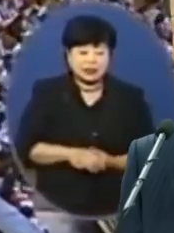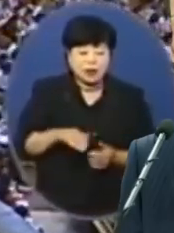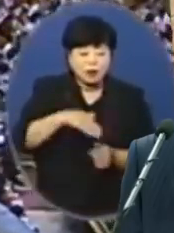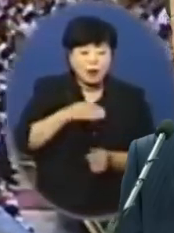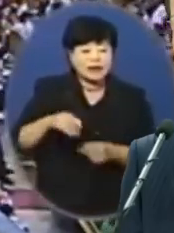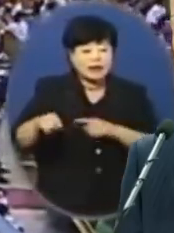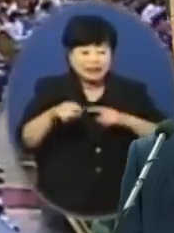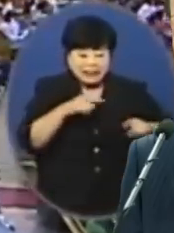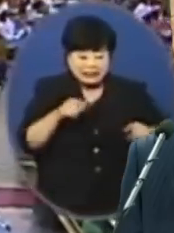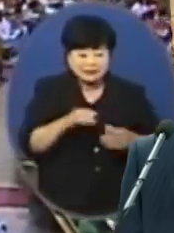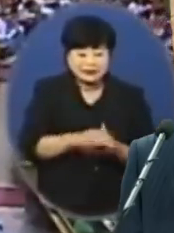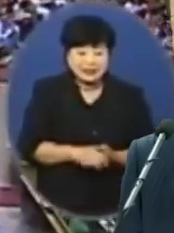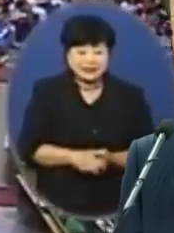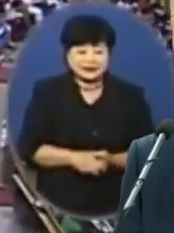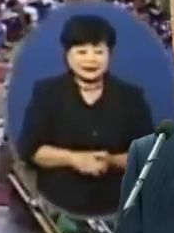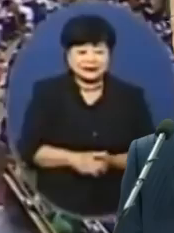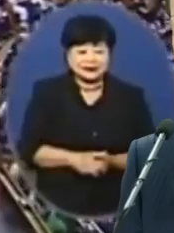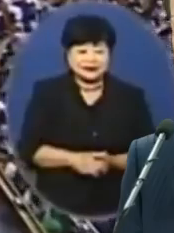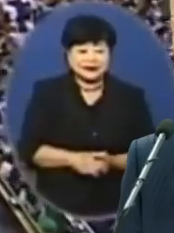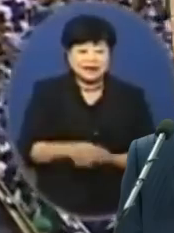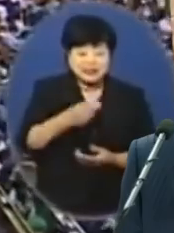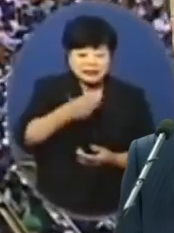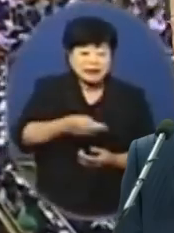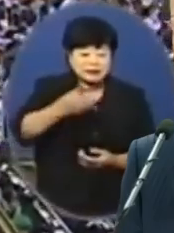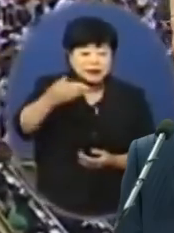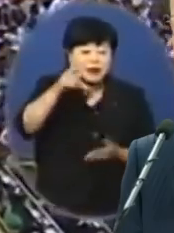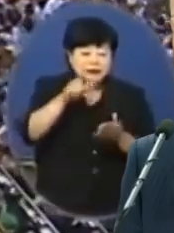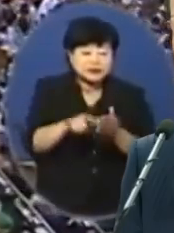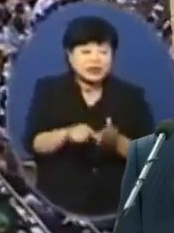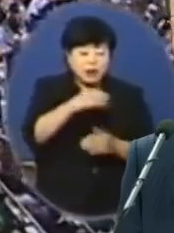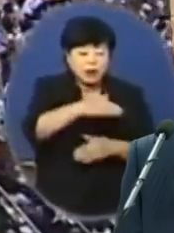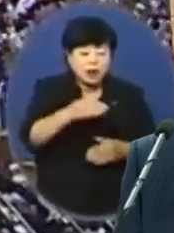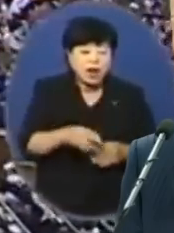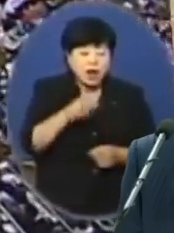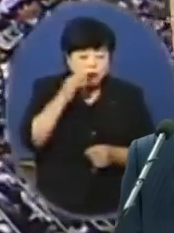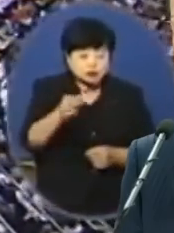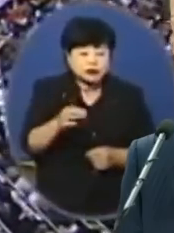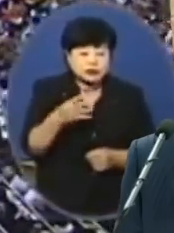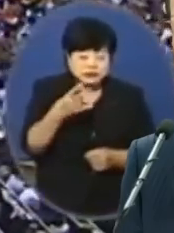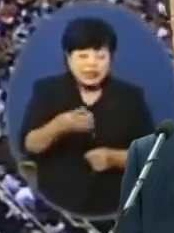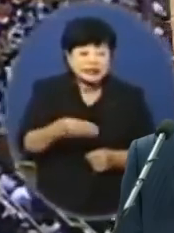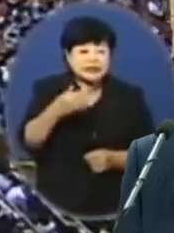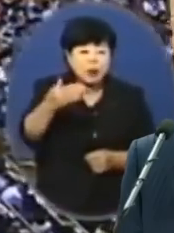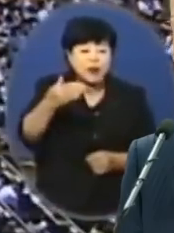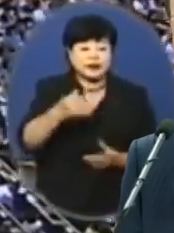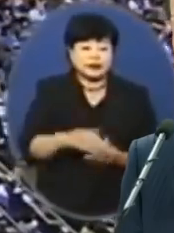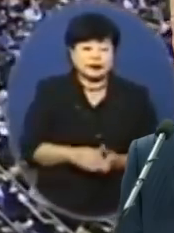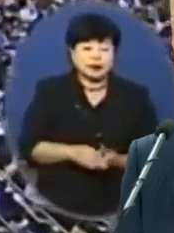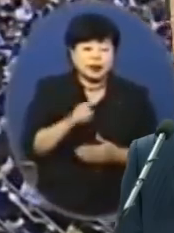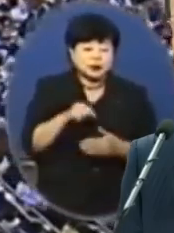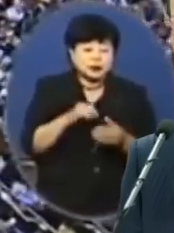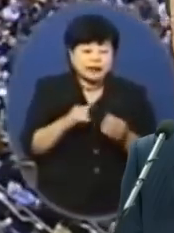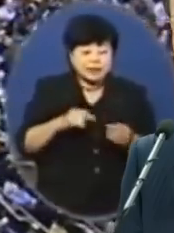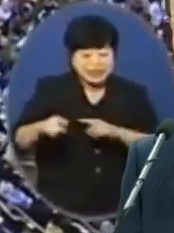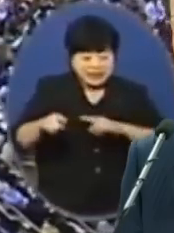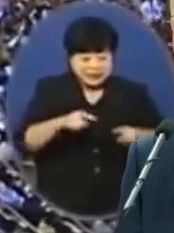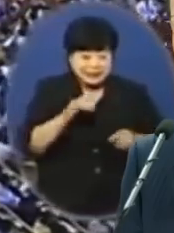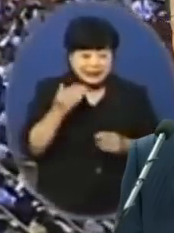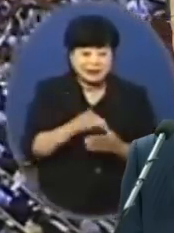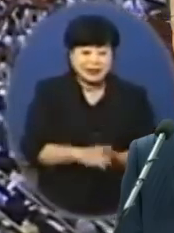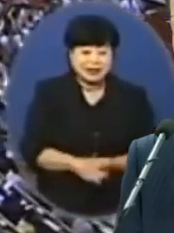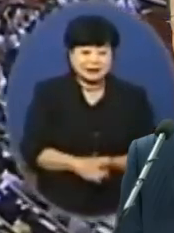환경을 다스리는 것입니다. 3차원의 시간, 공간, 물질을 4차원인 속사람이 다스리는